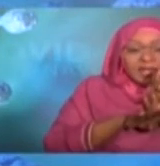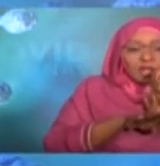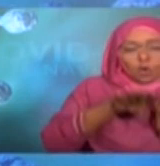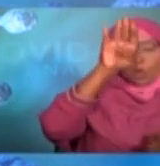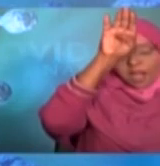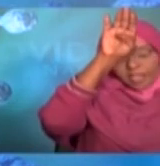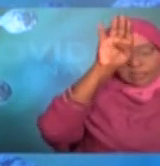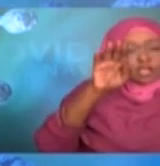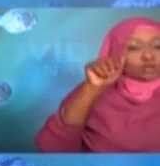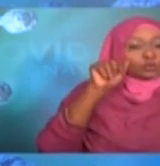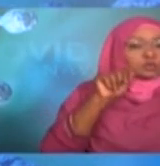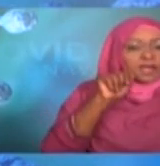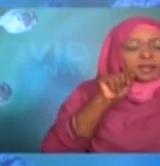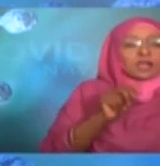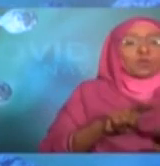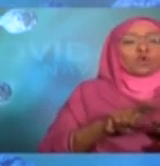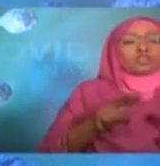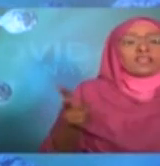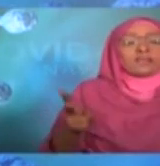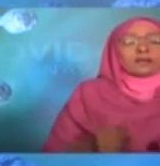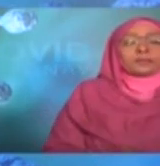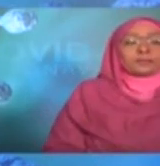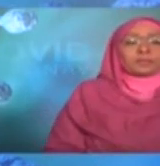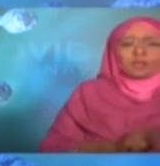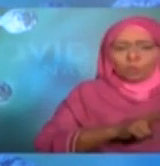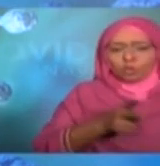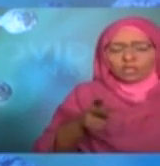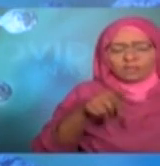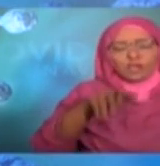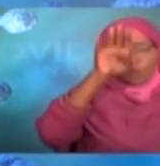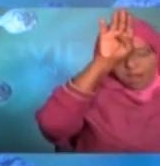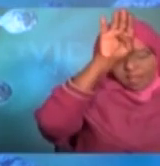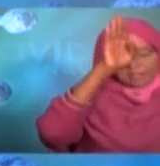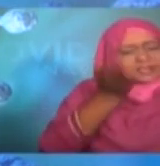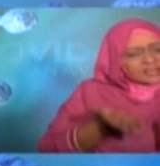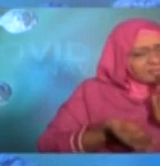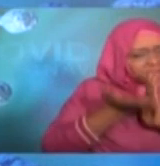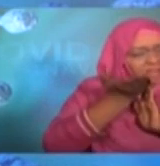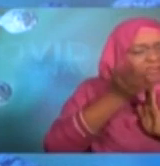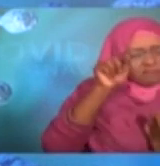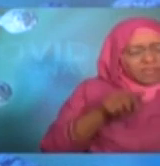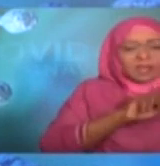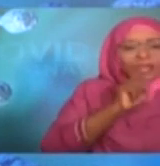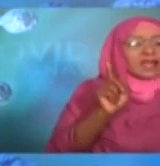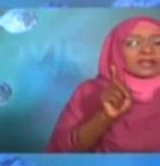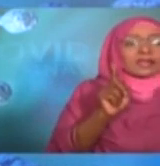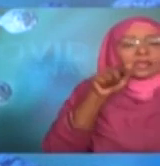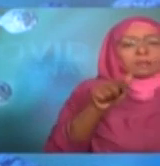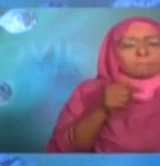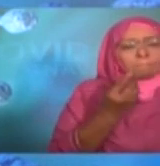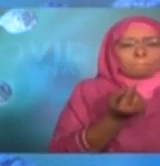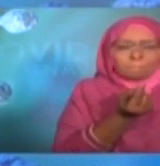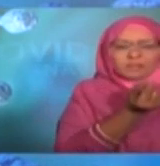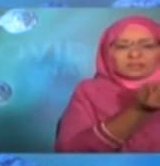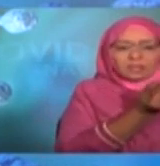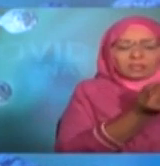السودان المختلفة. هناك ازدياد في الولايات ولكن بمعدلات قليلة جدا